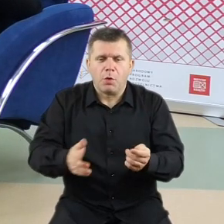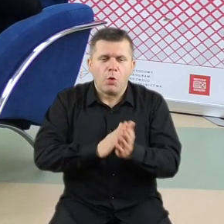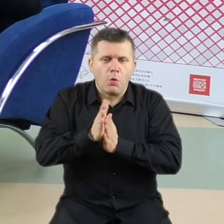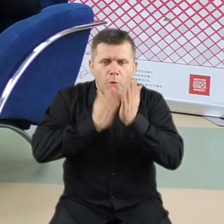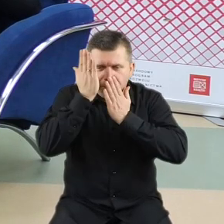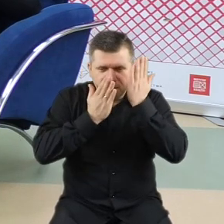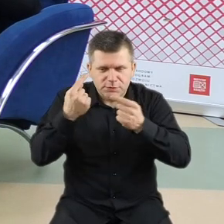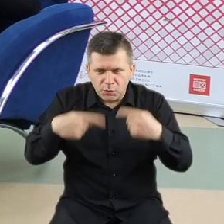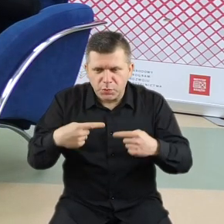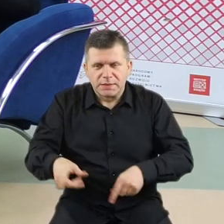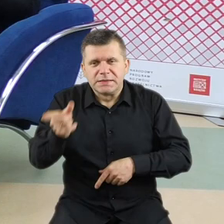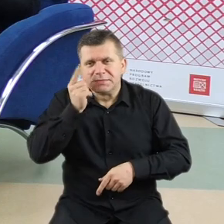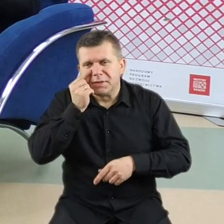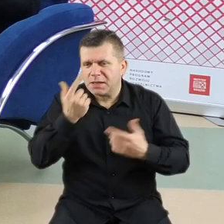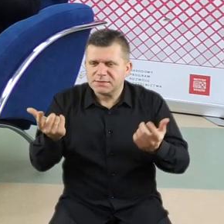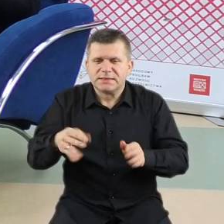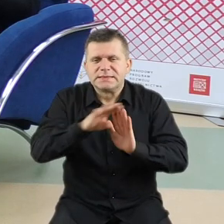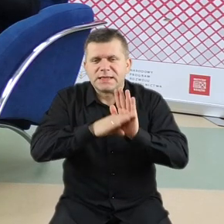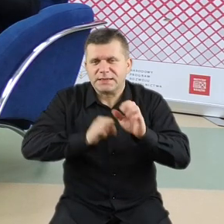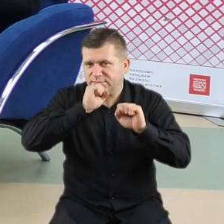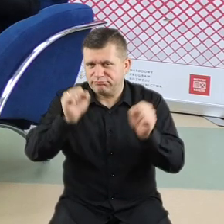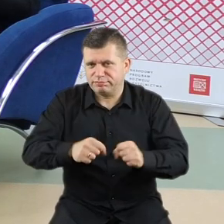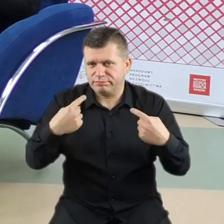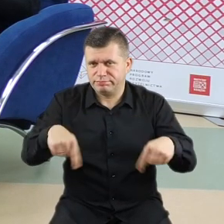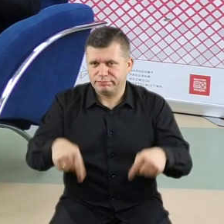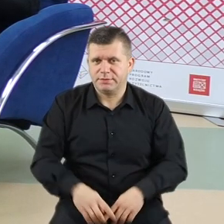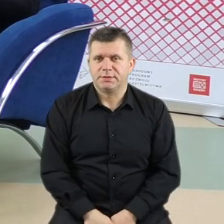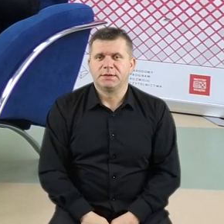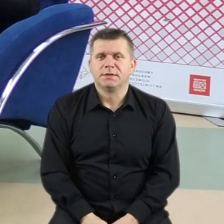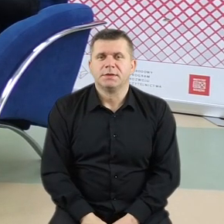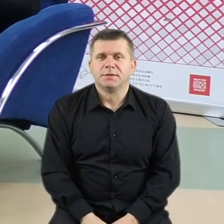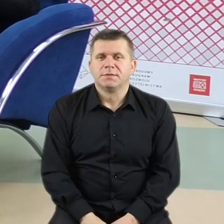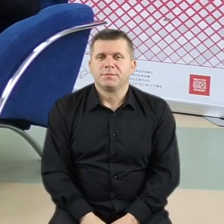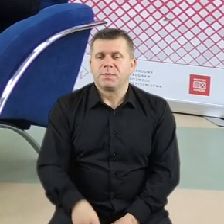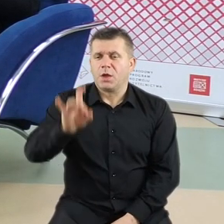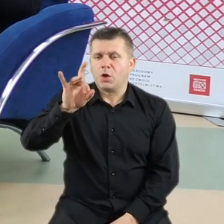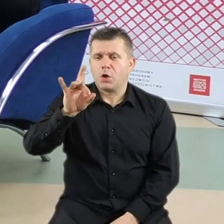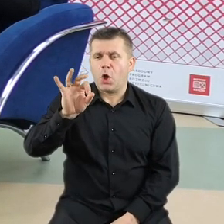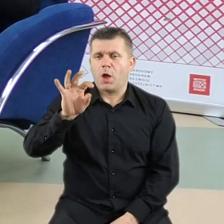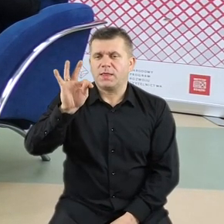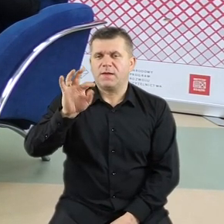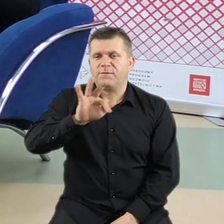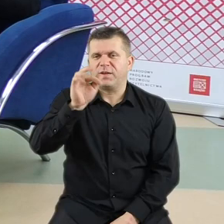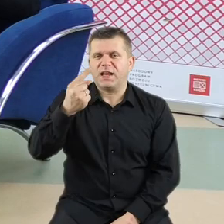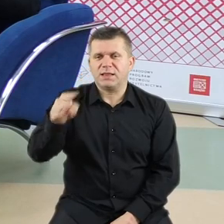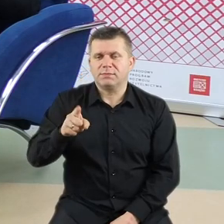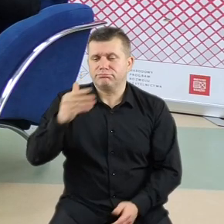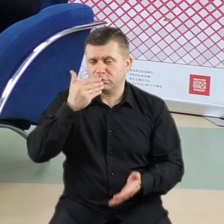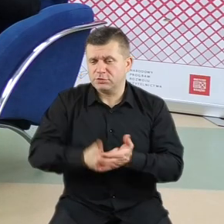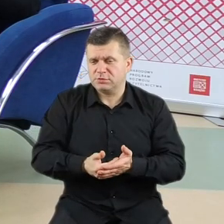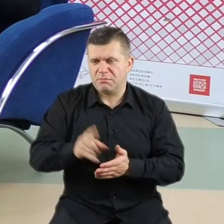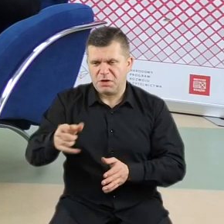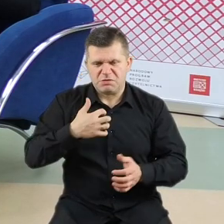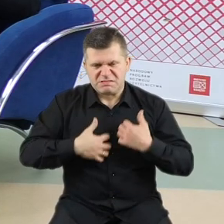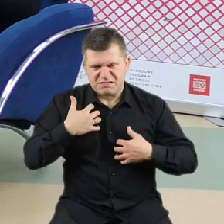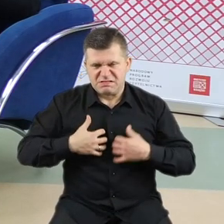było spania, nie było żadnych zasad. I Gottfried przyznawał, że był